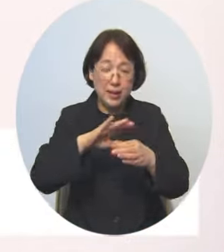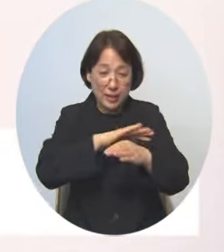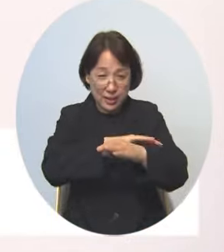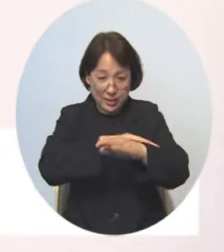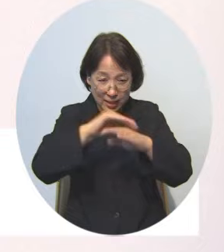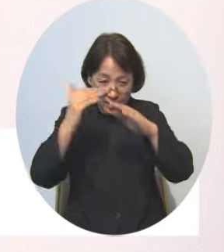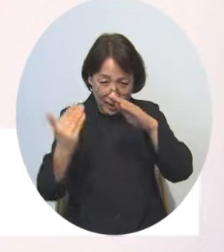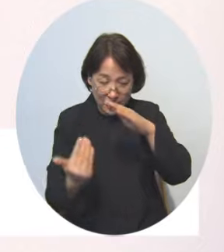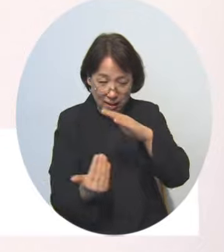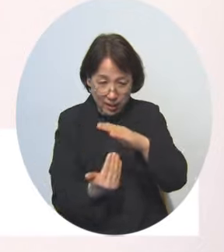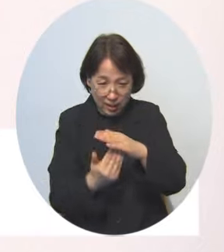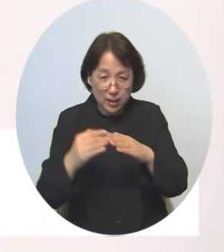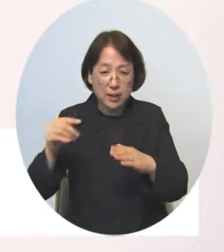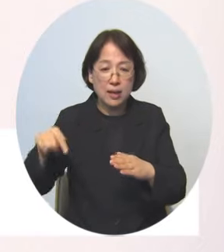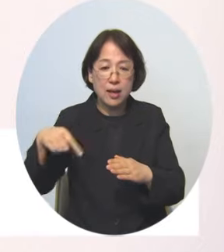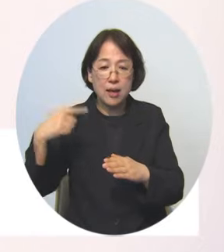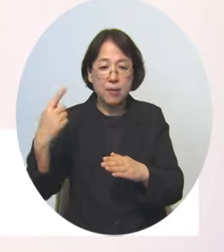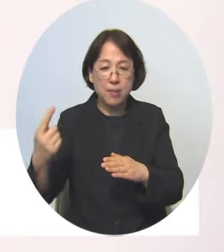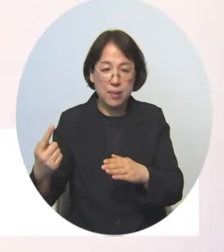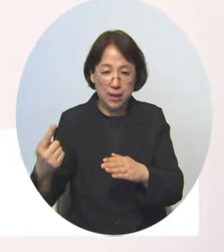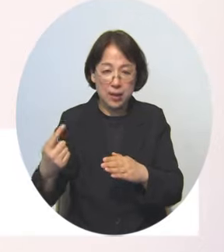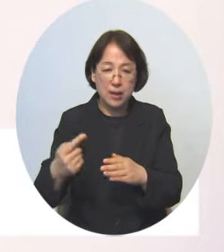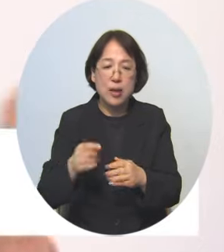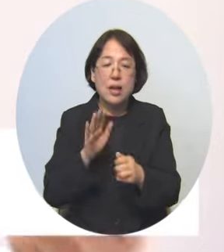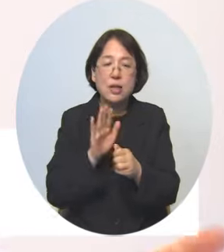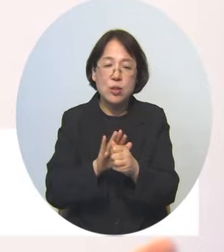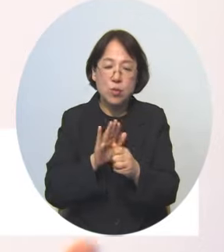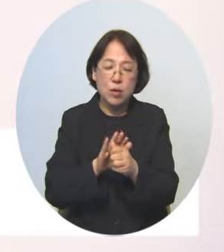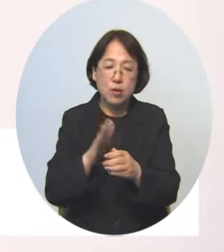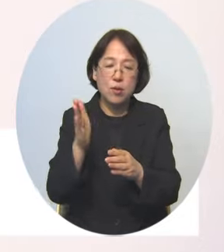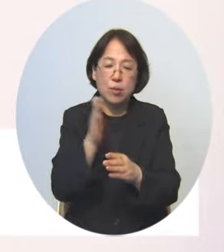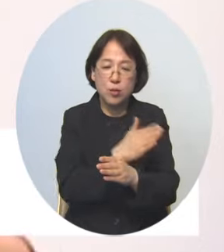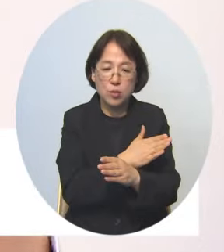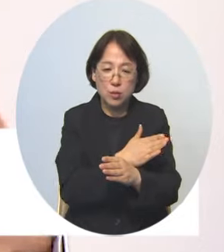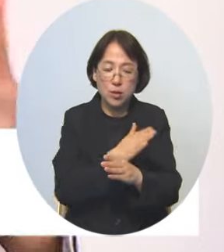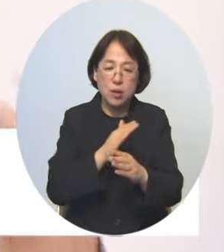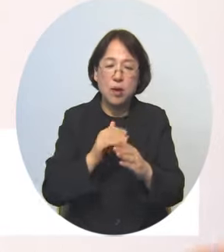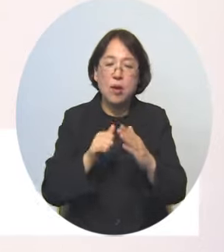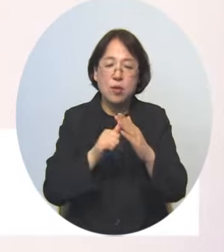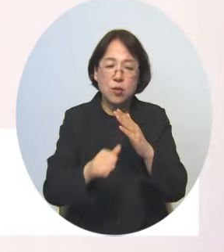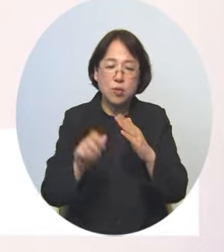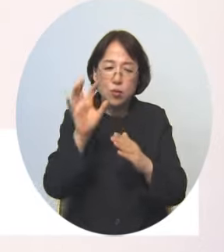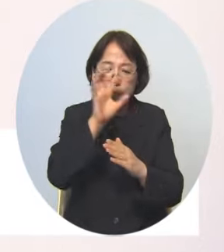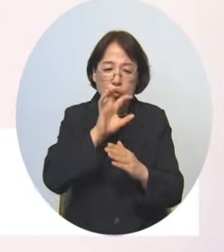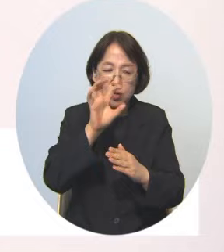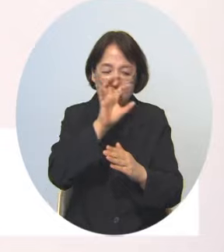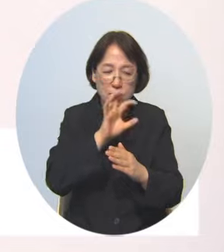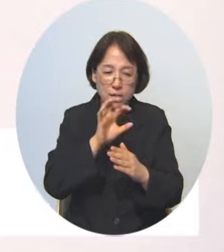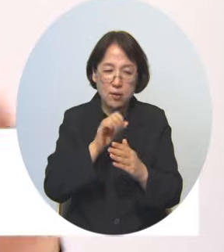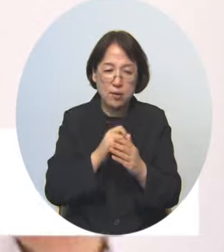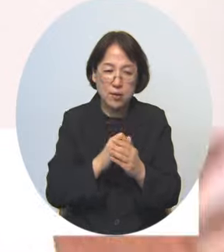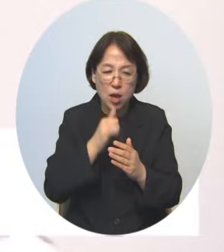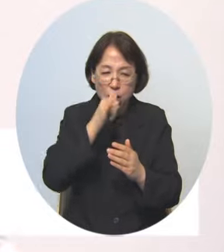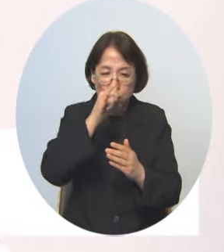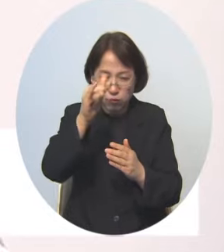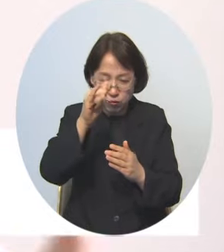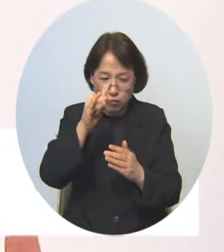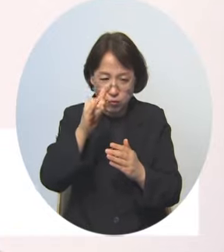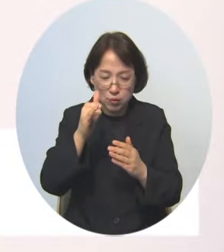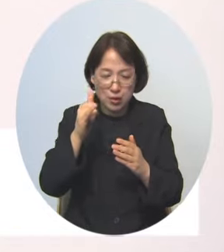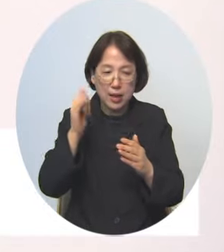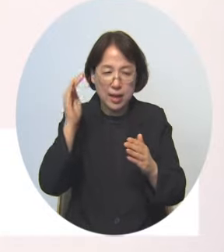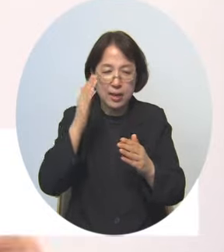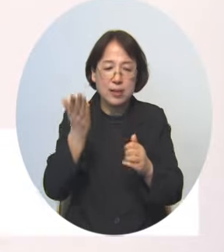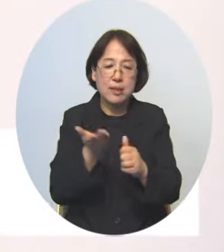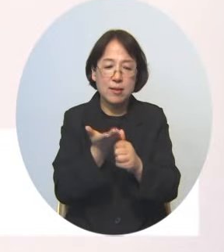치르고 그러고 난 다음부터는 지원하는 것부터 선수 훈련하는 것부터 또 엘리트 체육, 학교